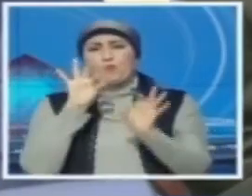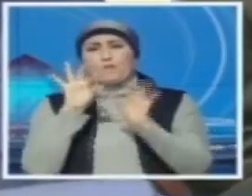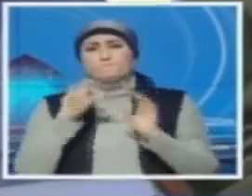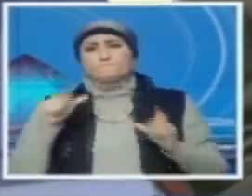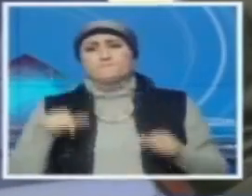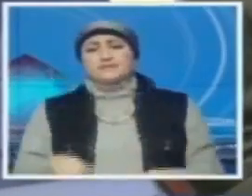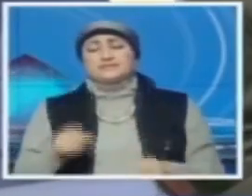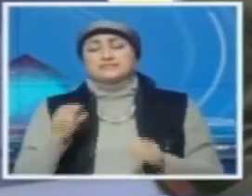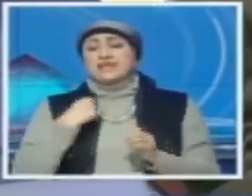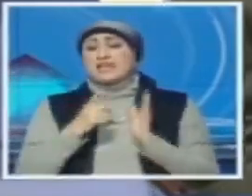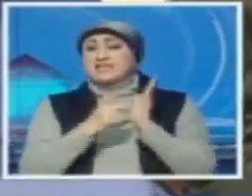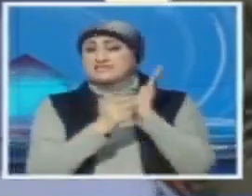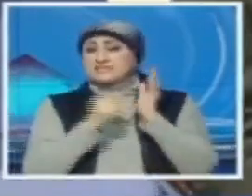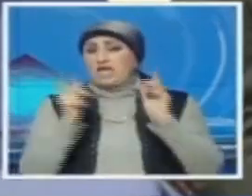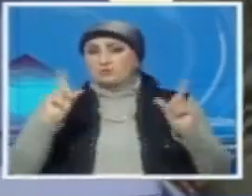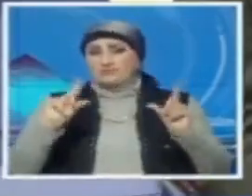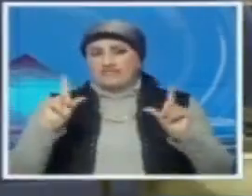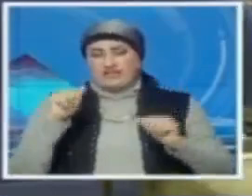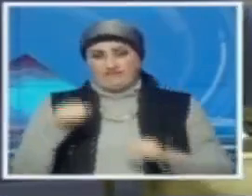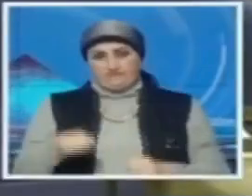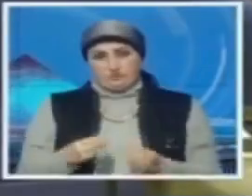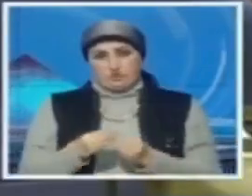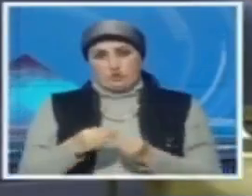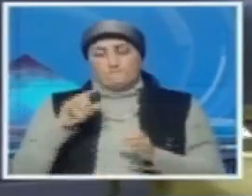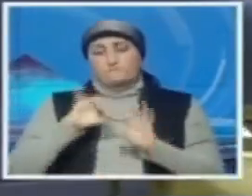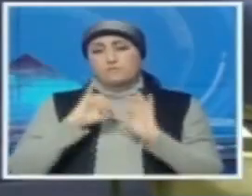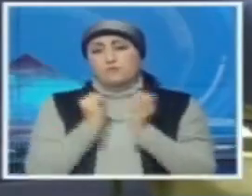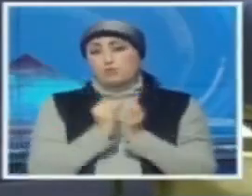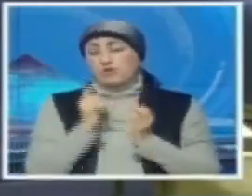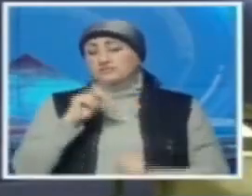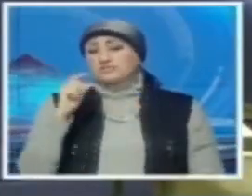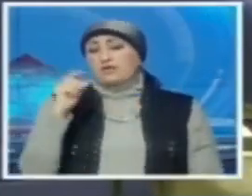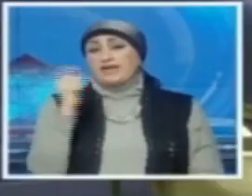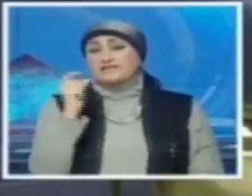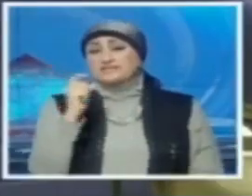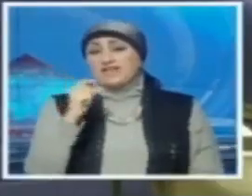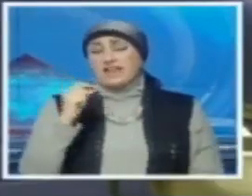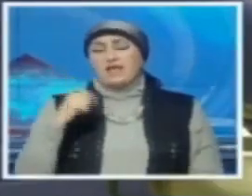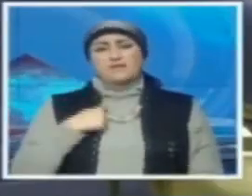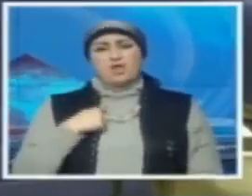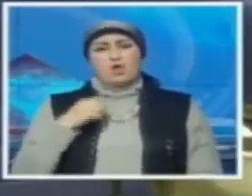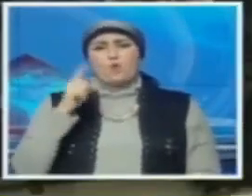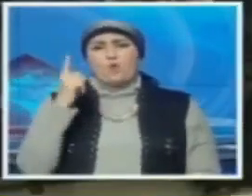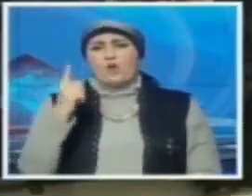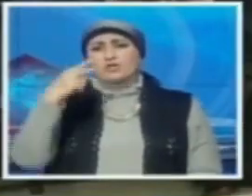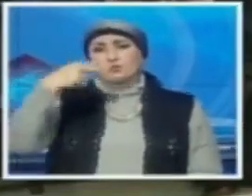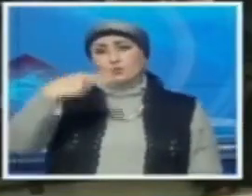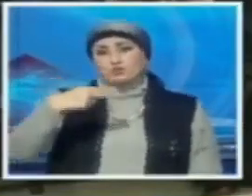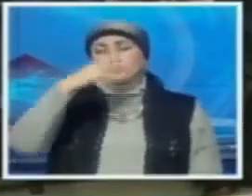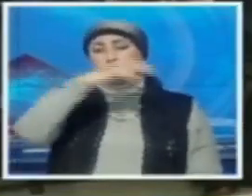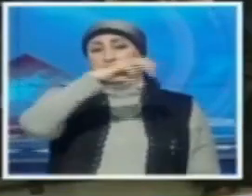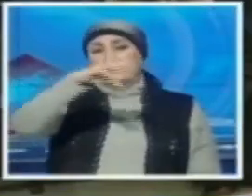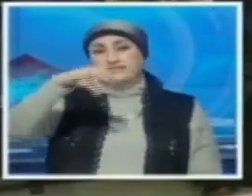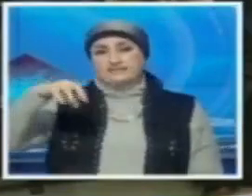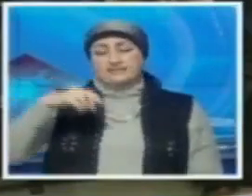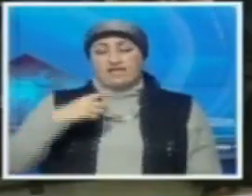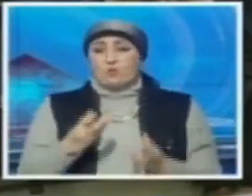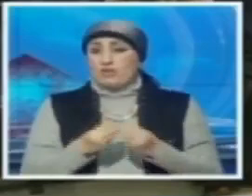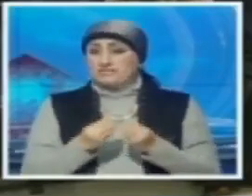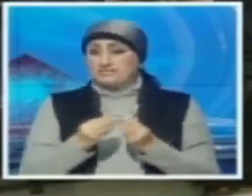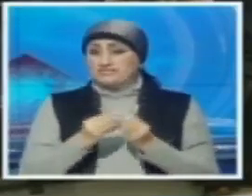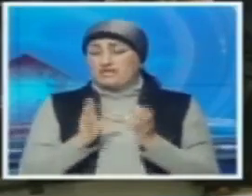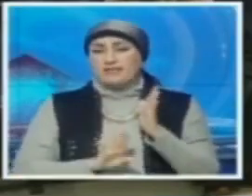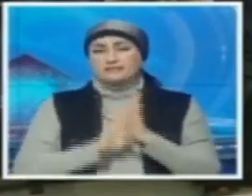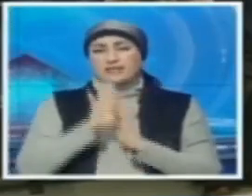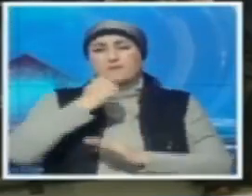لهيئات الإذاعة والتلفزيون بمنظمة التعاون الإسلامي يمثلون 21 دولة من أجل تنمية